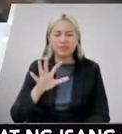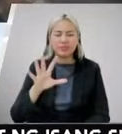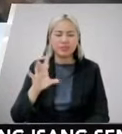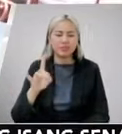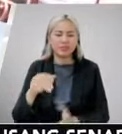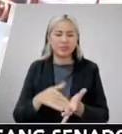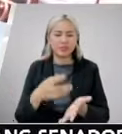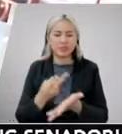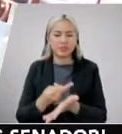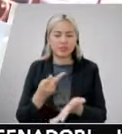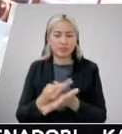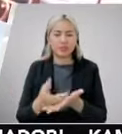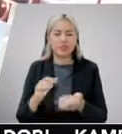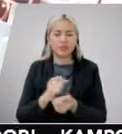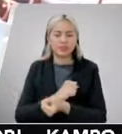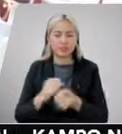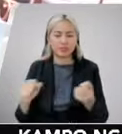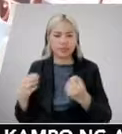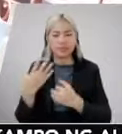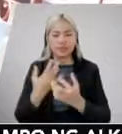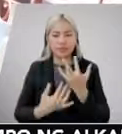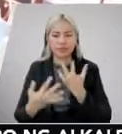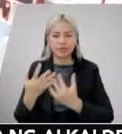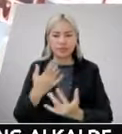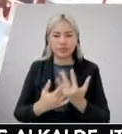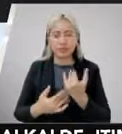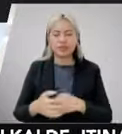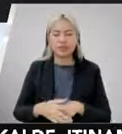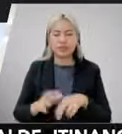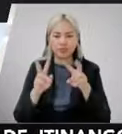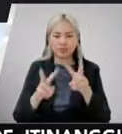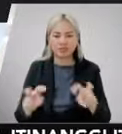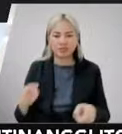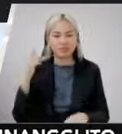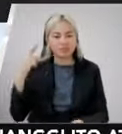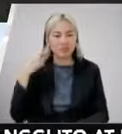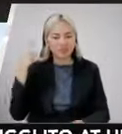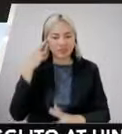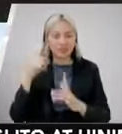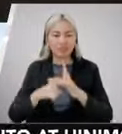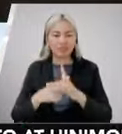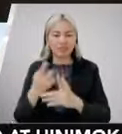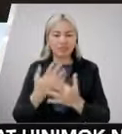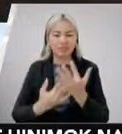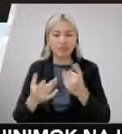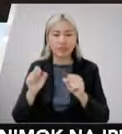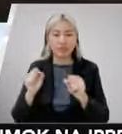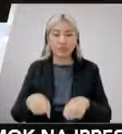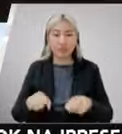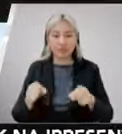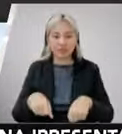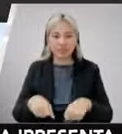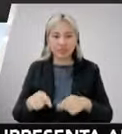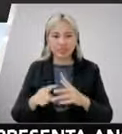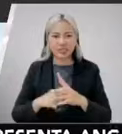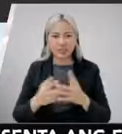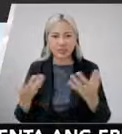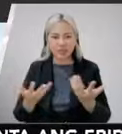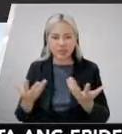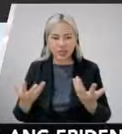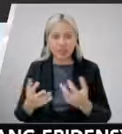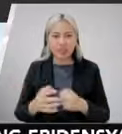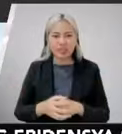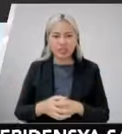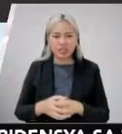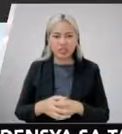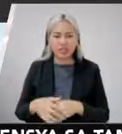dahil sa sunog. Inaalam pa ng BFP ang sanhi ng apoy. Pero posible raw na nagsimula ito sa storage area ng mga kahoy na